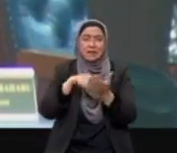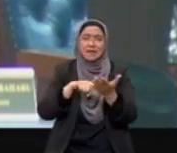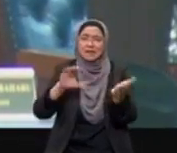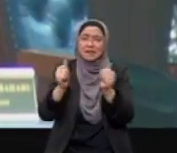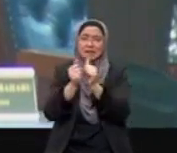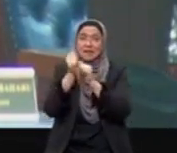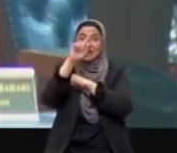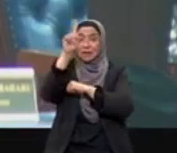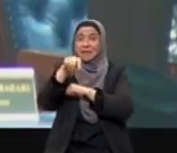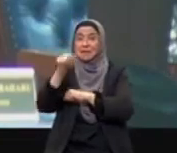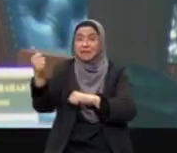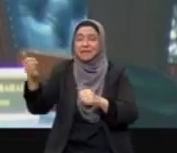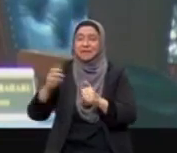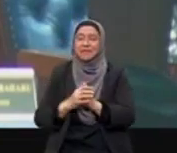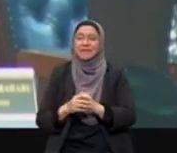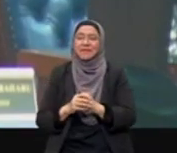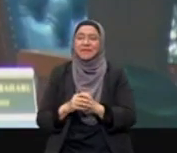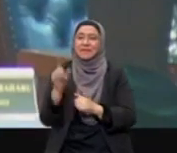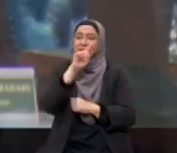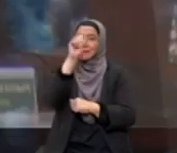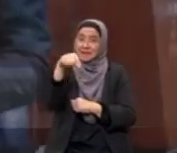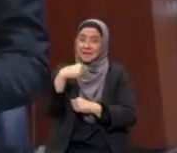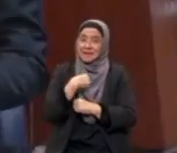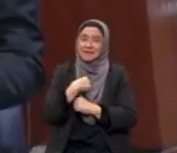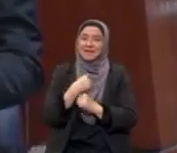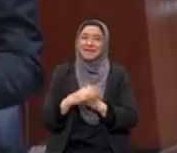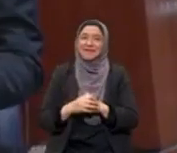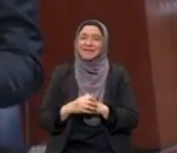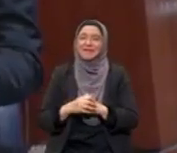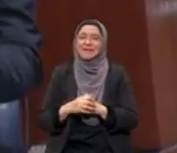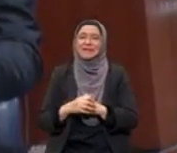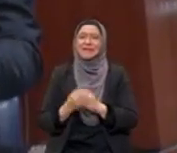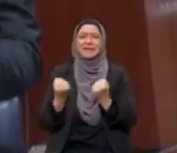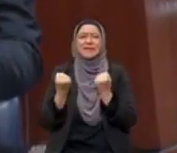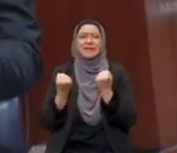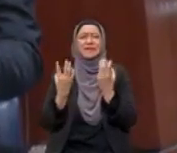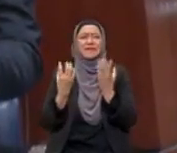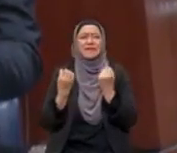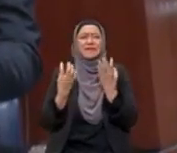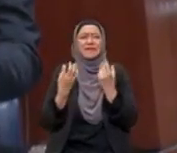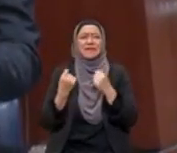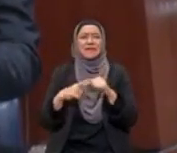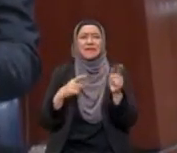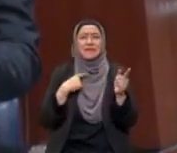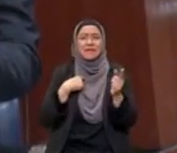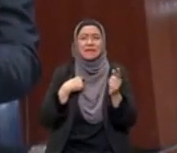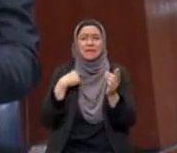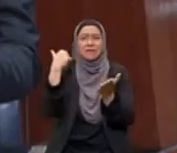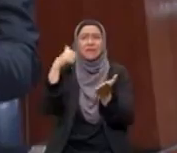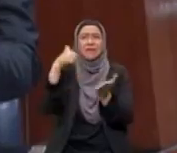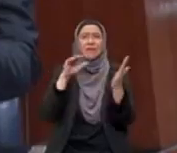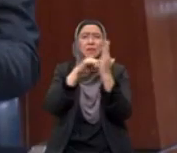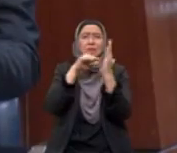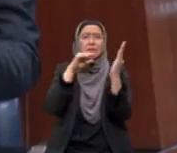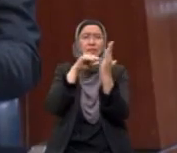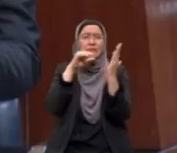lain soalan saya berapakah not bahan yang telah dihant